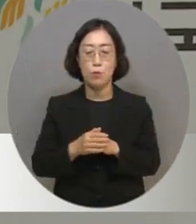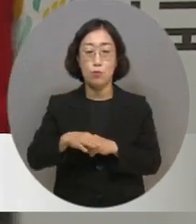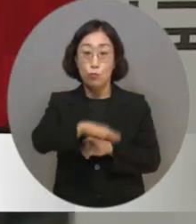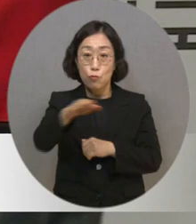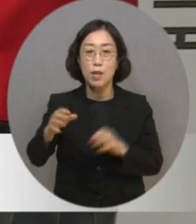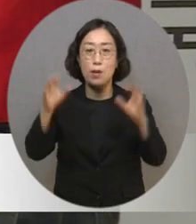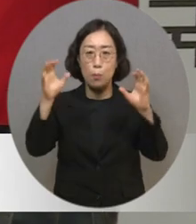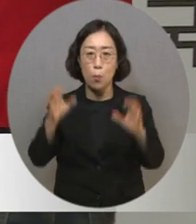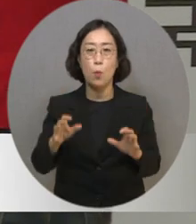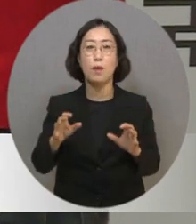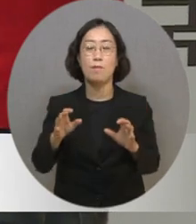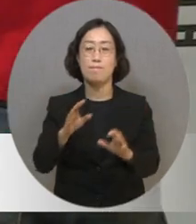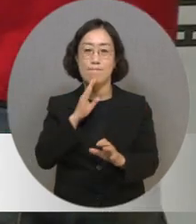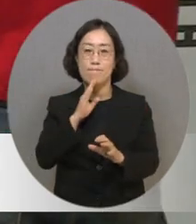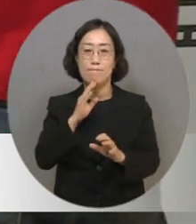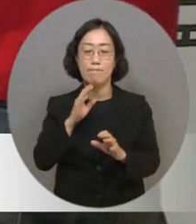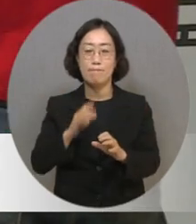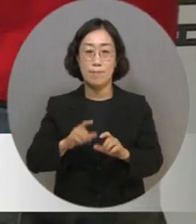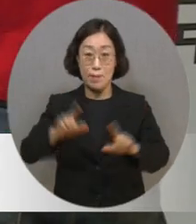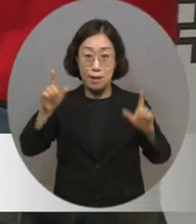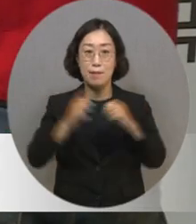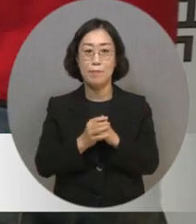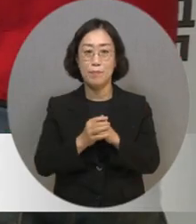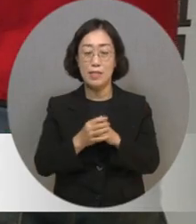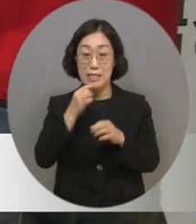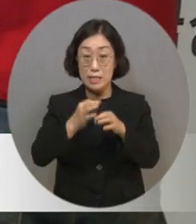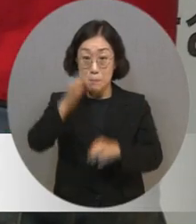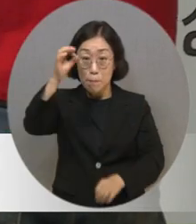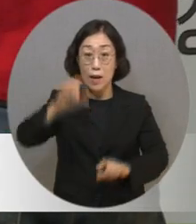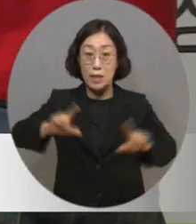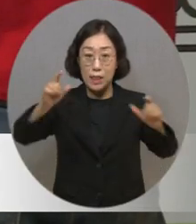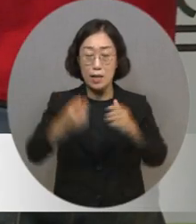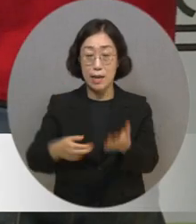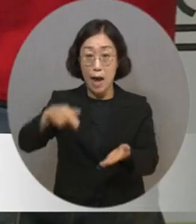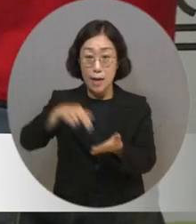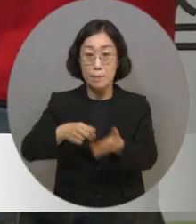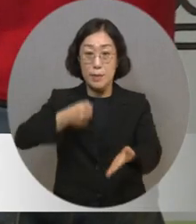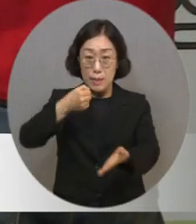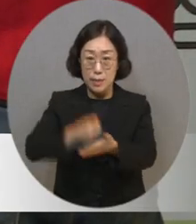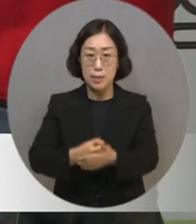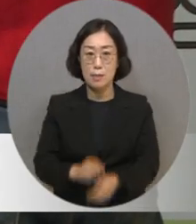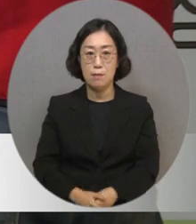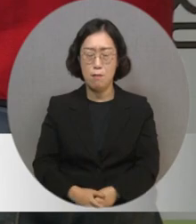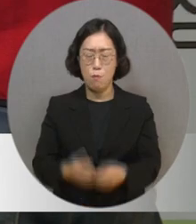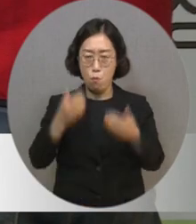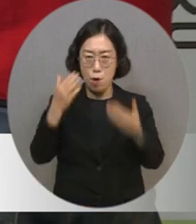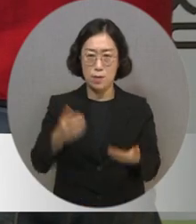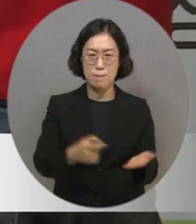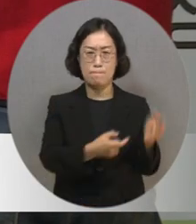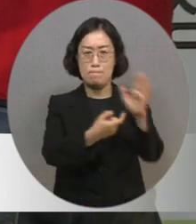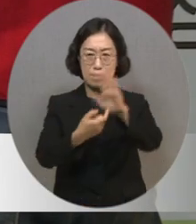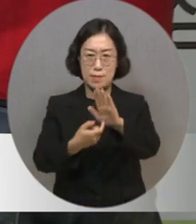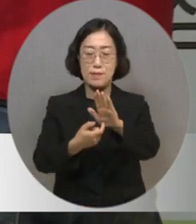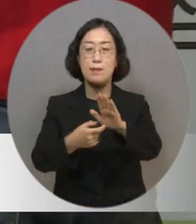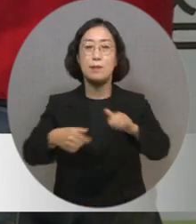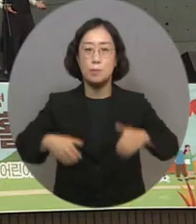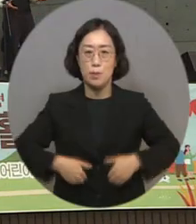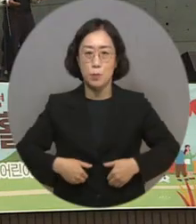오늘 우리는 모였습니다. 오늘 흰지팡이 날은 그런 자립의지를 다시 한번 굳게 다짐하는